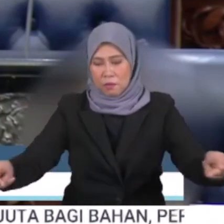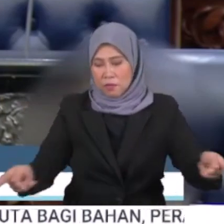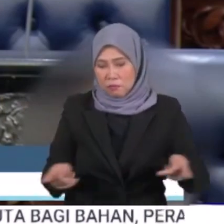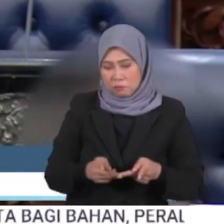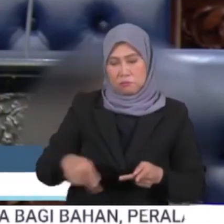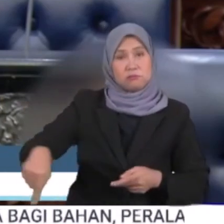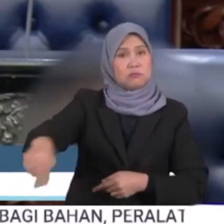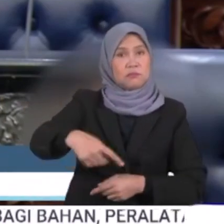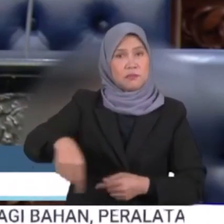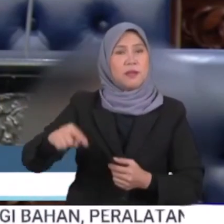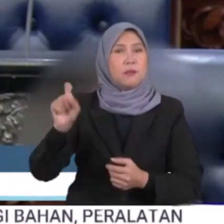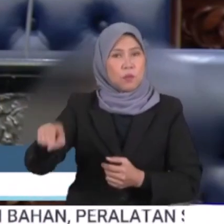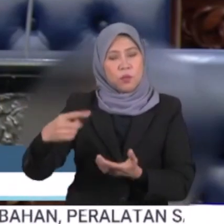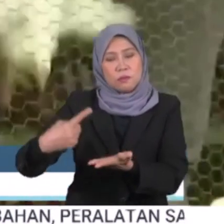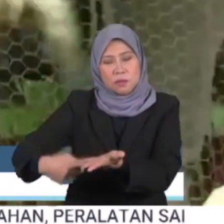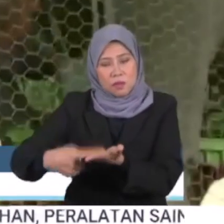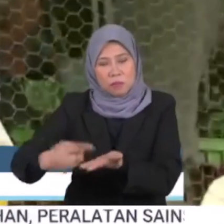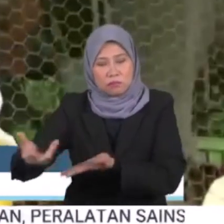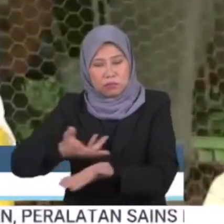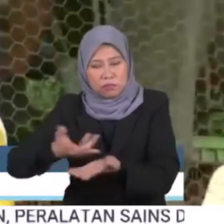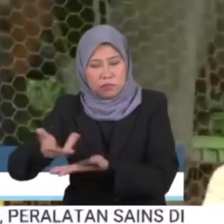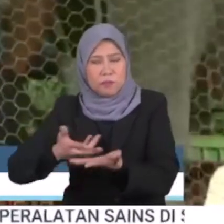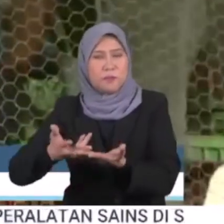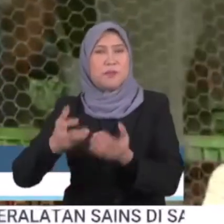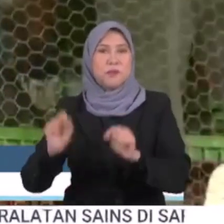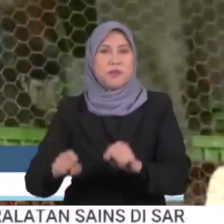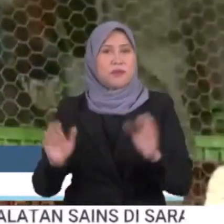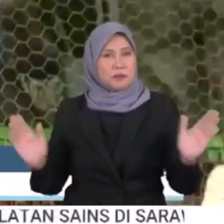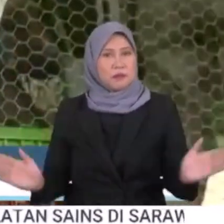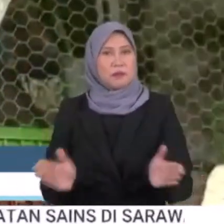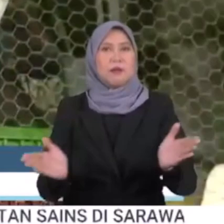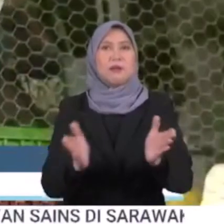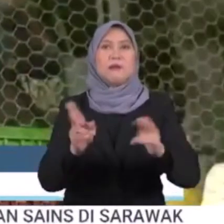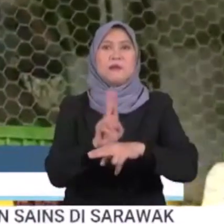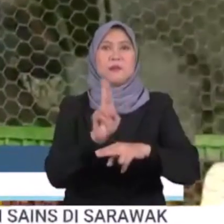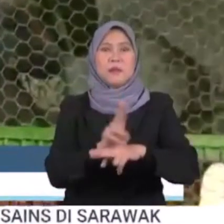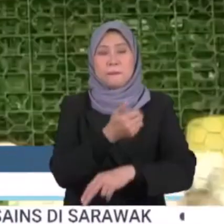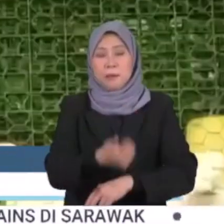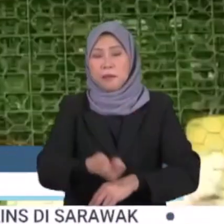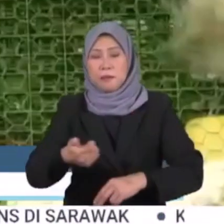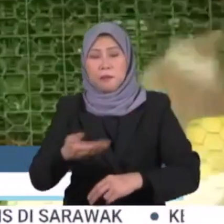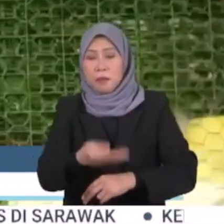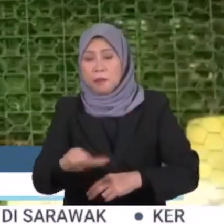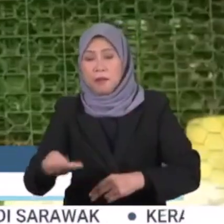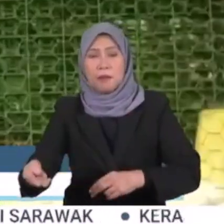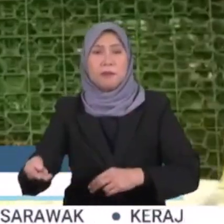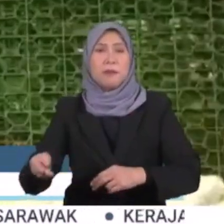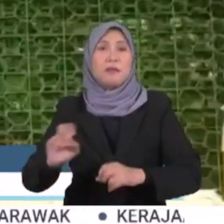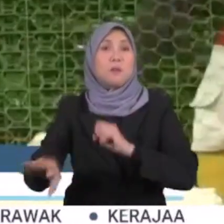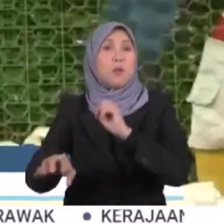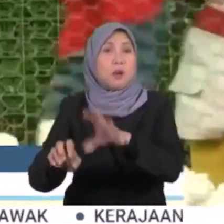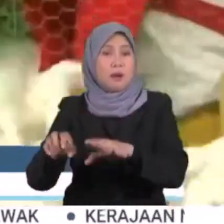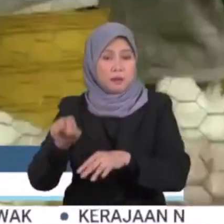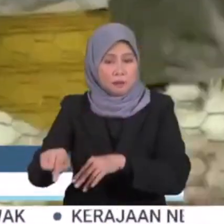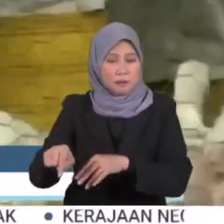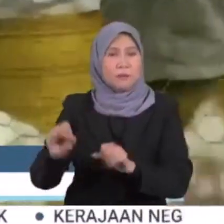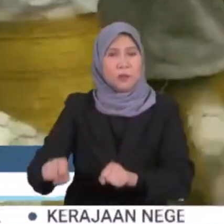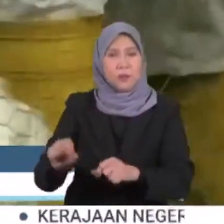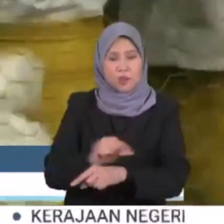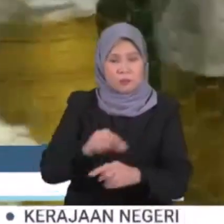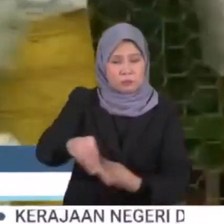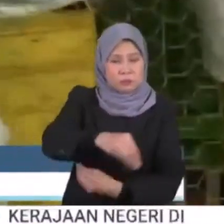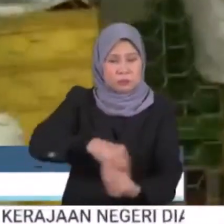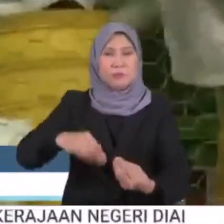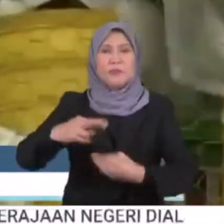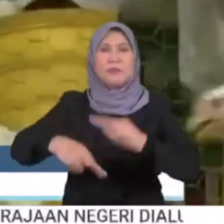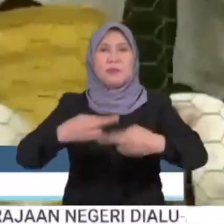tersebut, dan kita bincang dengan mereka dan kita encourage dia untuk gunakan bahan-bahan sisa ini sebagai suplemen kepada bahan makanan